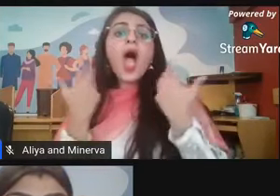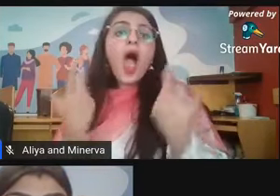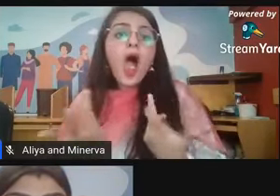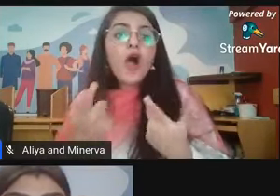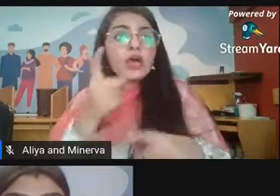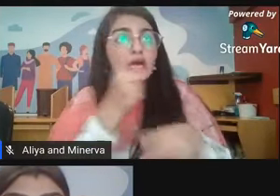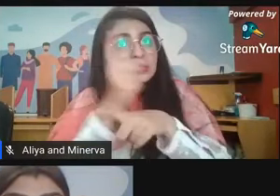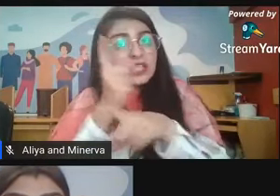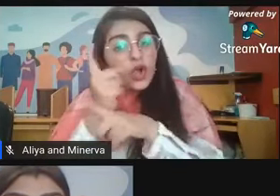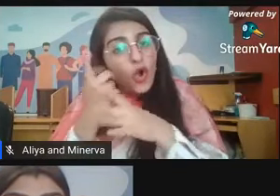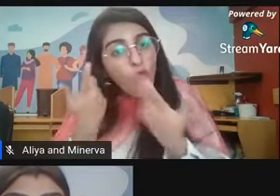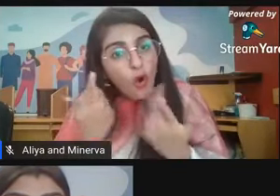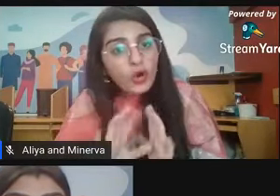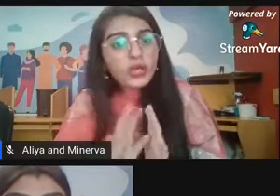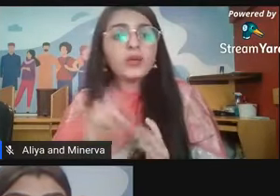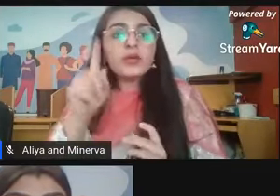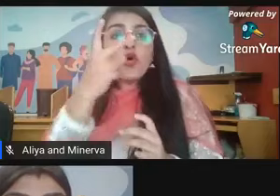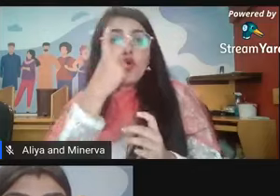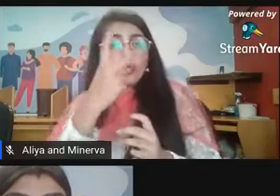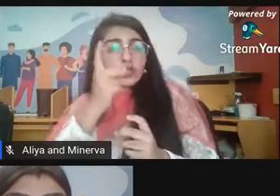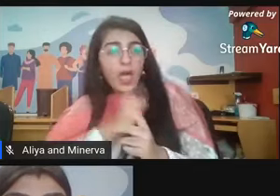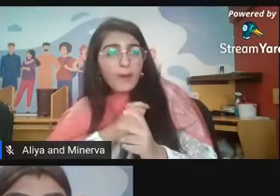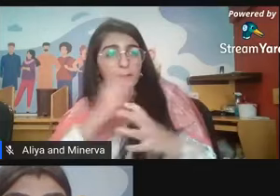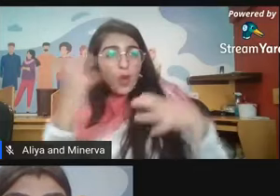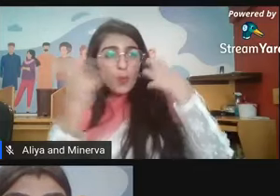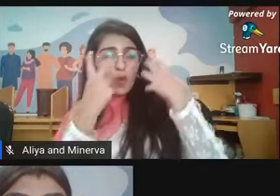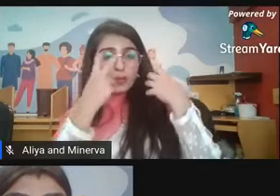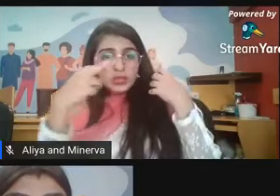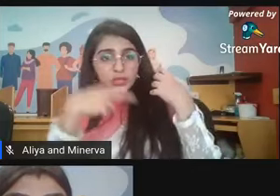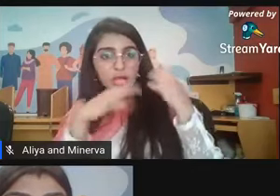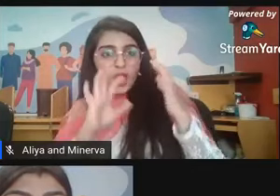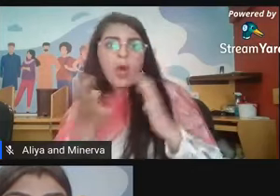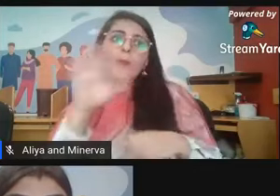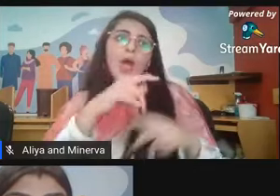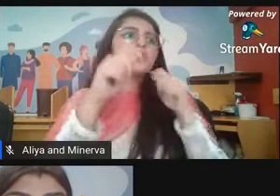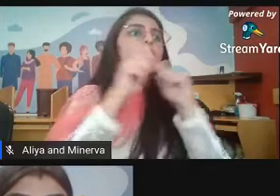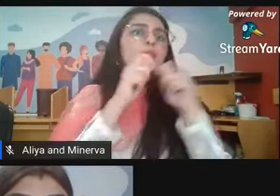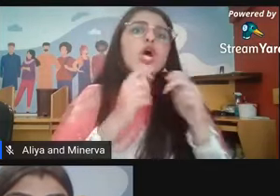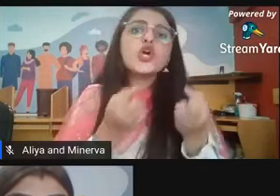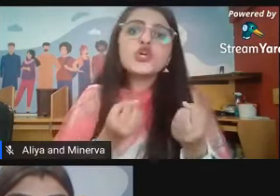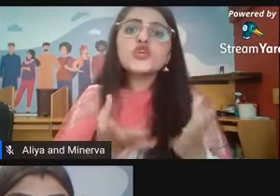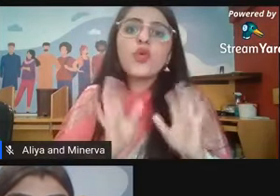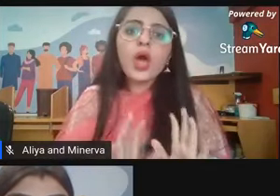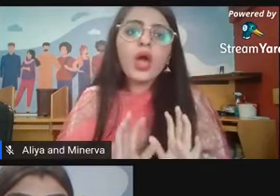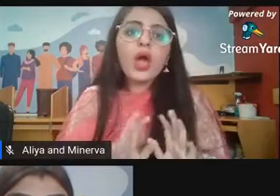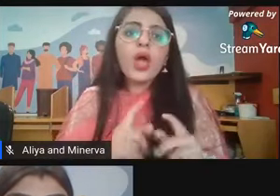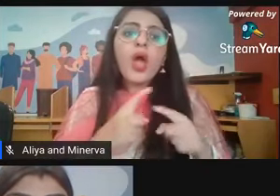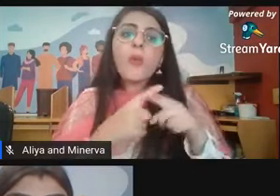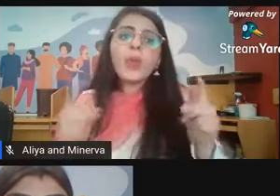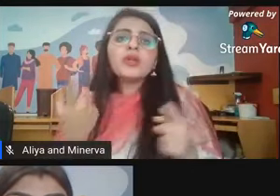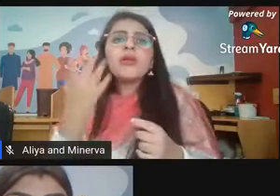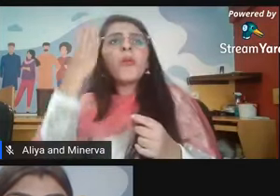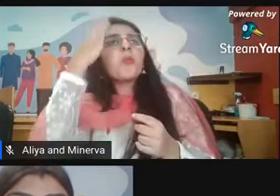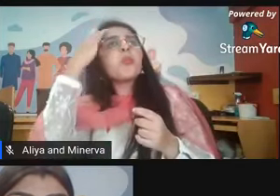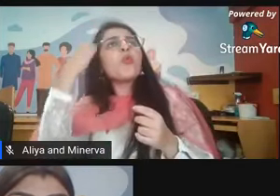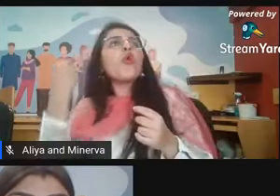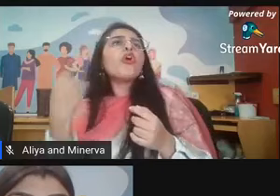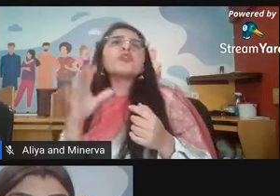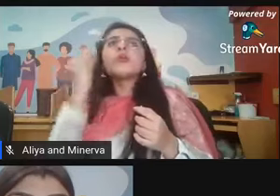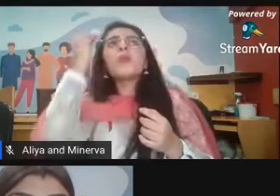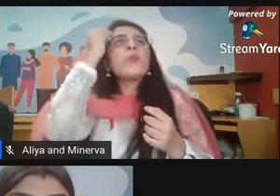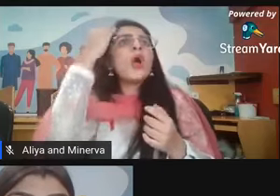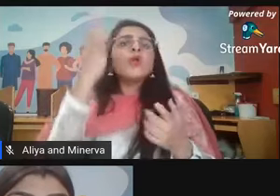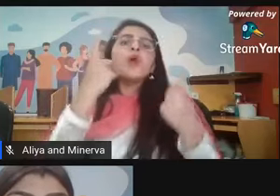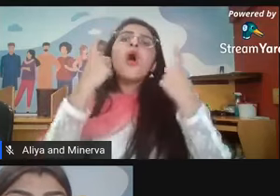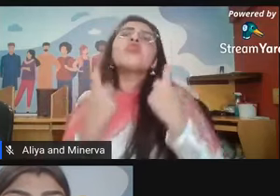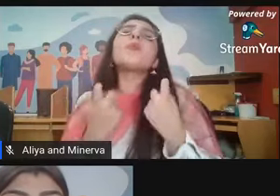मेरा ख्याल है जब वो अपनी प्रॉब्लम्स नोट करते रहेंगे तो इस बारे में फिर बात भी करेंगे। जब वो सारा साल भूले रहते हैं एक बात को तो वो क्या एग्जामिन करेंगे